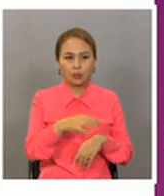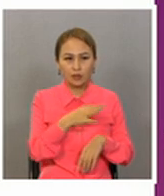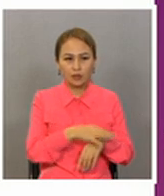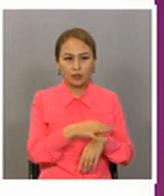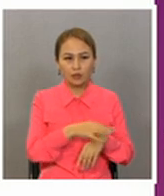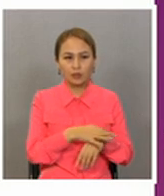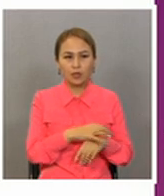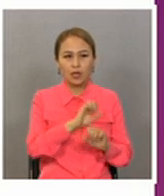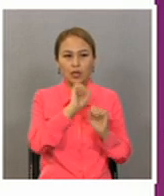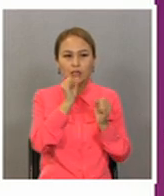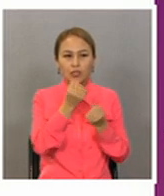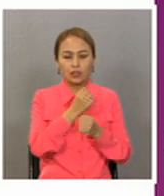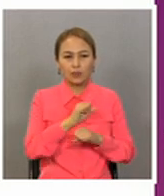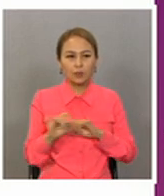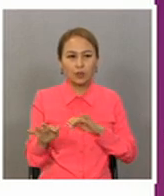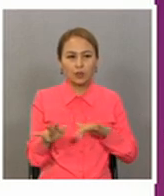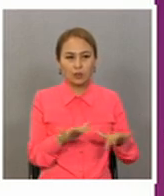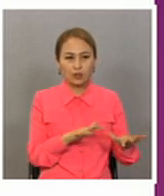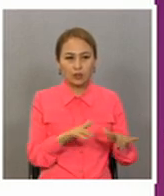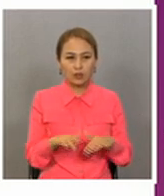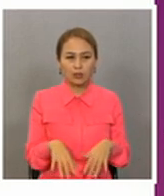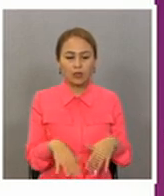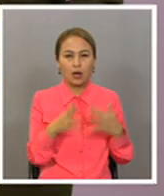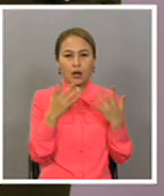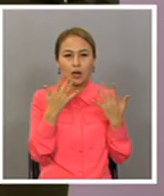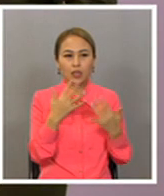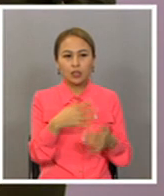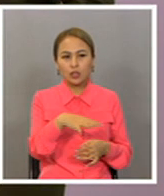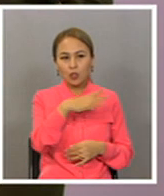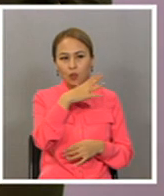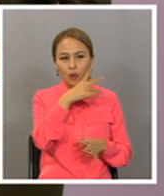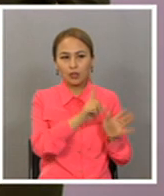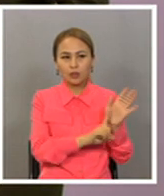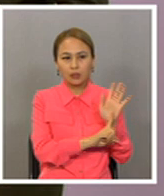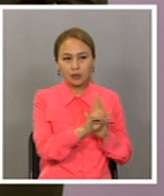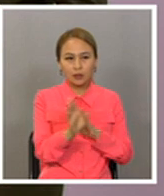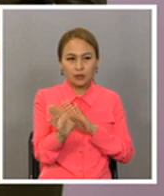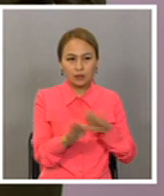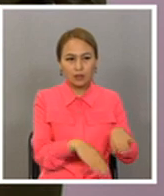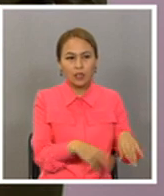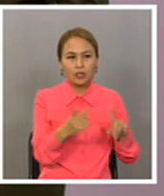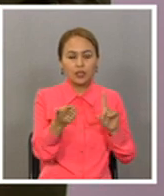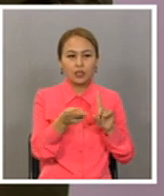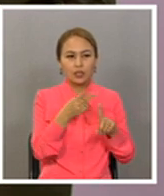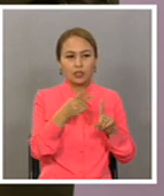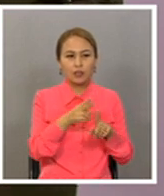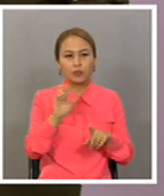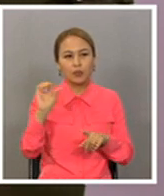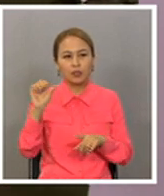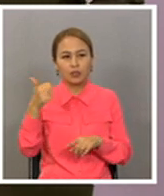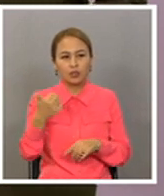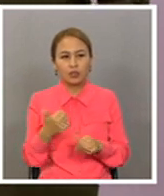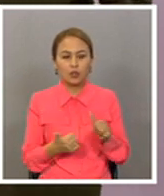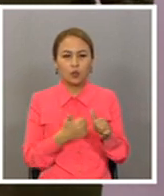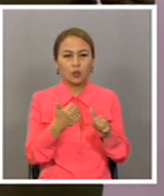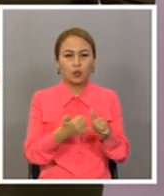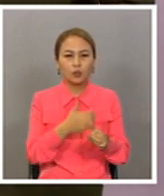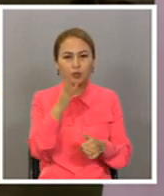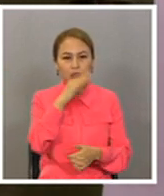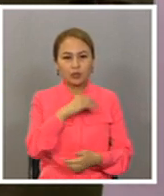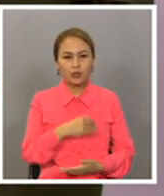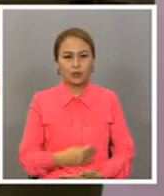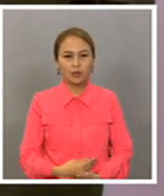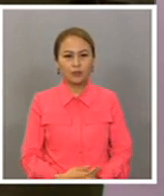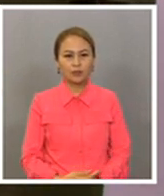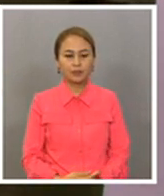50 км жылдамдықпен қозғалды. Қанша уақыттан кейін екіншісі біріншісін